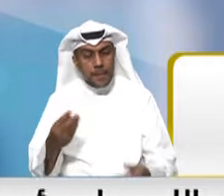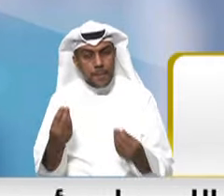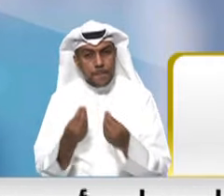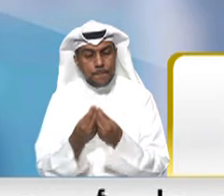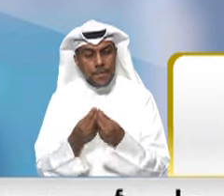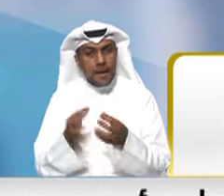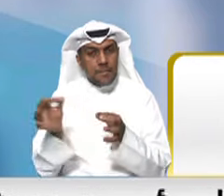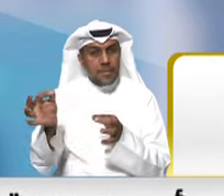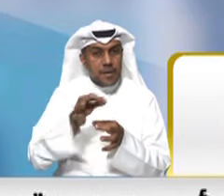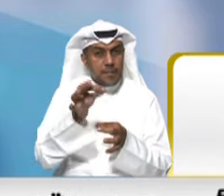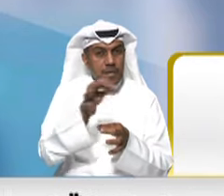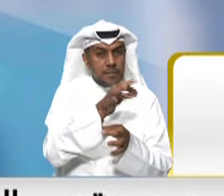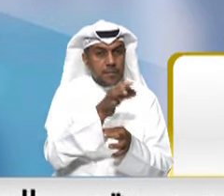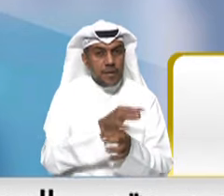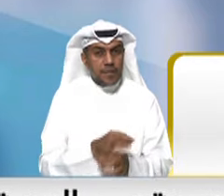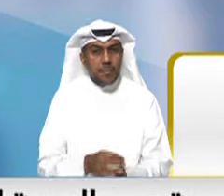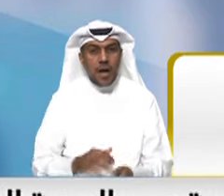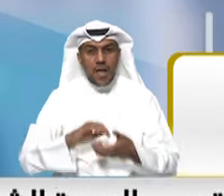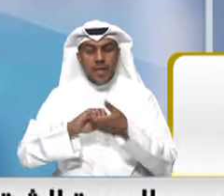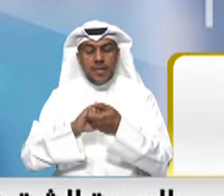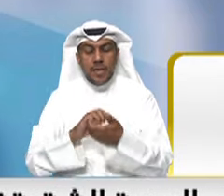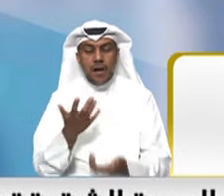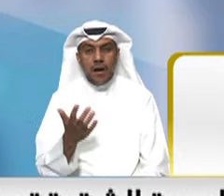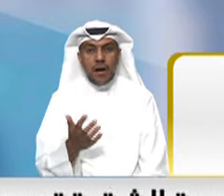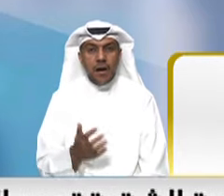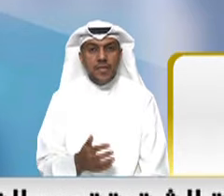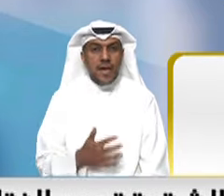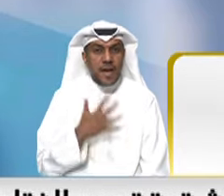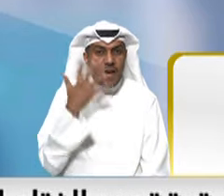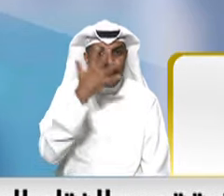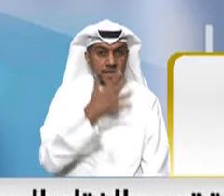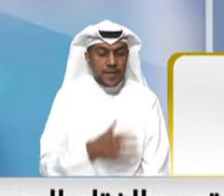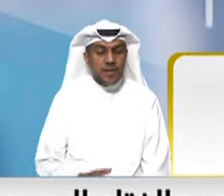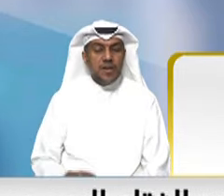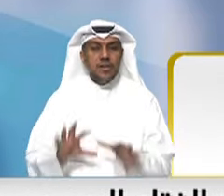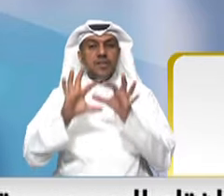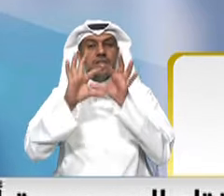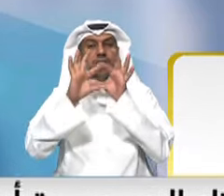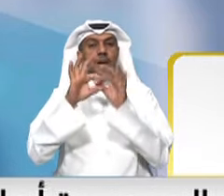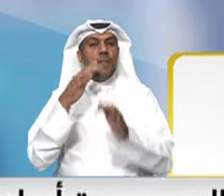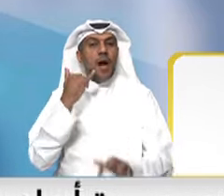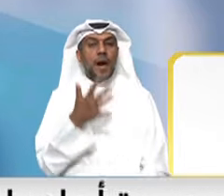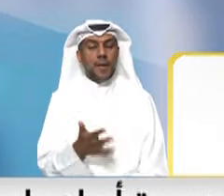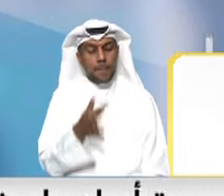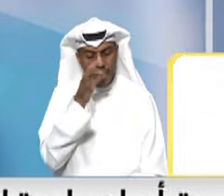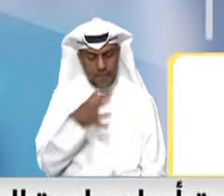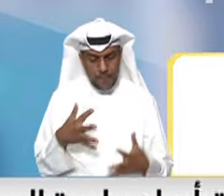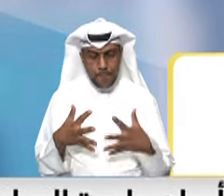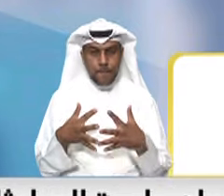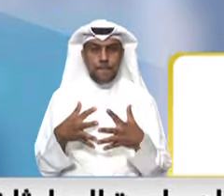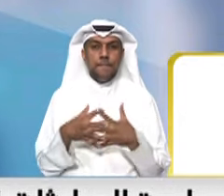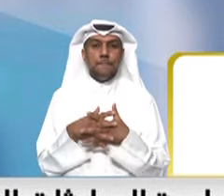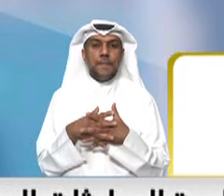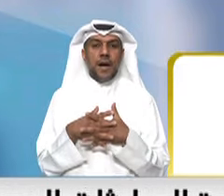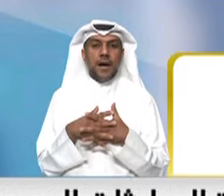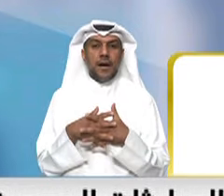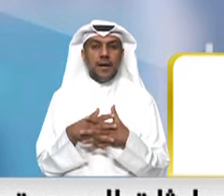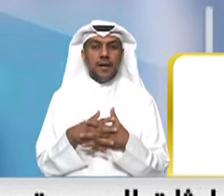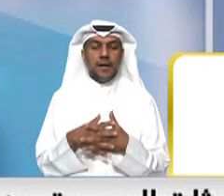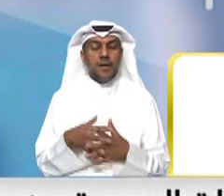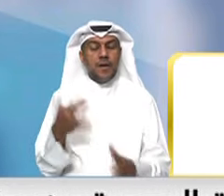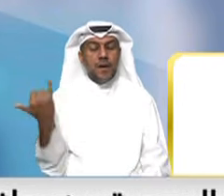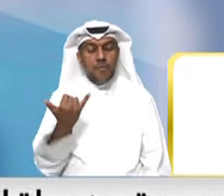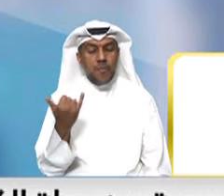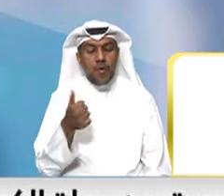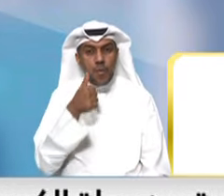السودان والاتحاد الإفريقي وجامعة الدول العربية، حفاظا على مصالح ومقدرات شعب السودان